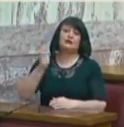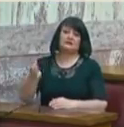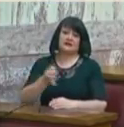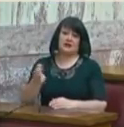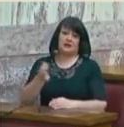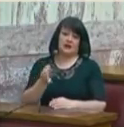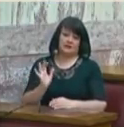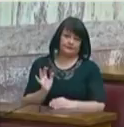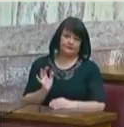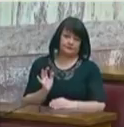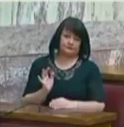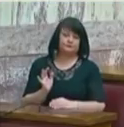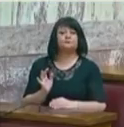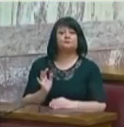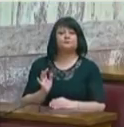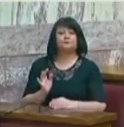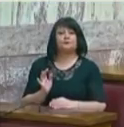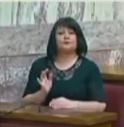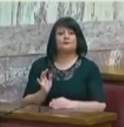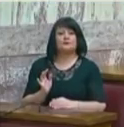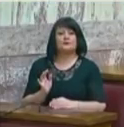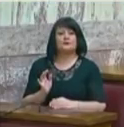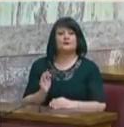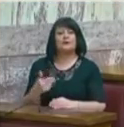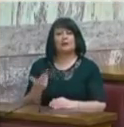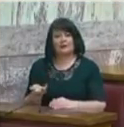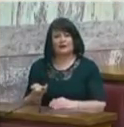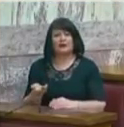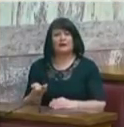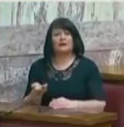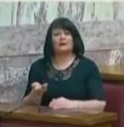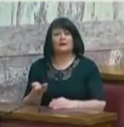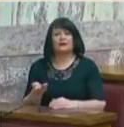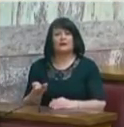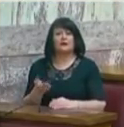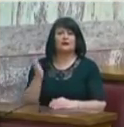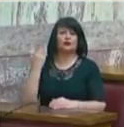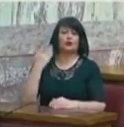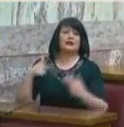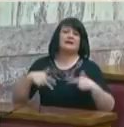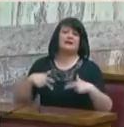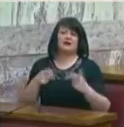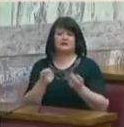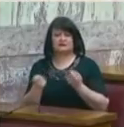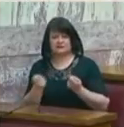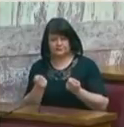την πλευρά της αντιπολίτευσης και όσων κυβερνούσαν εκείνη την εποχή.